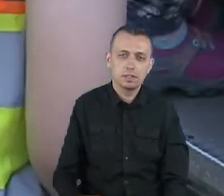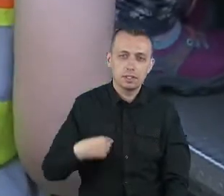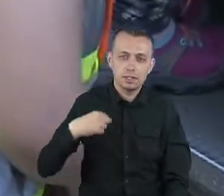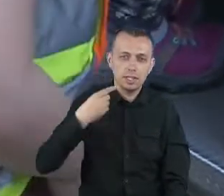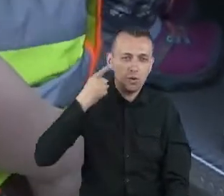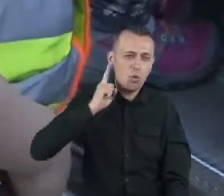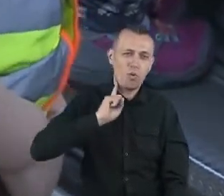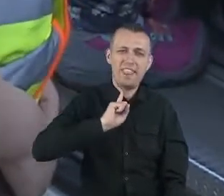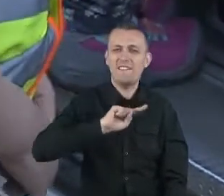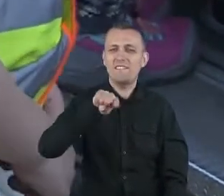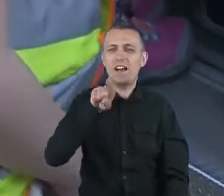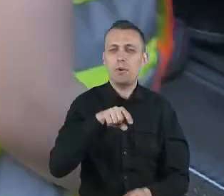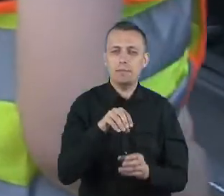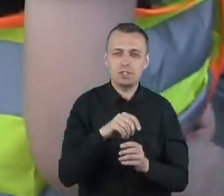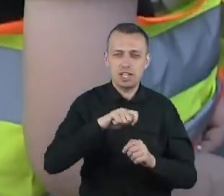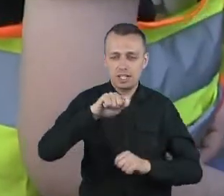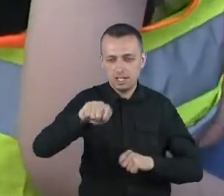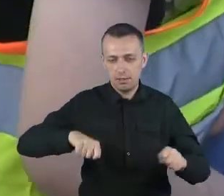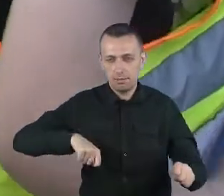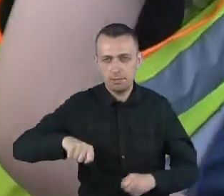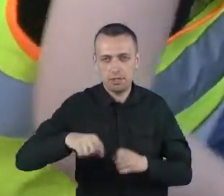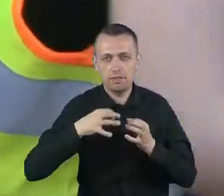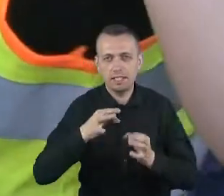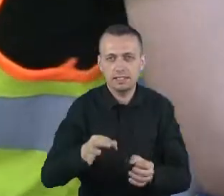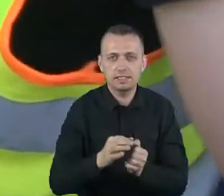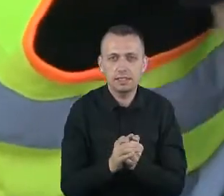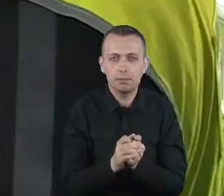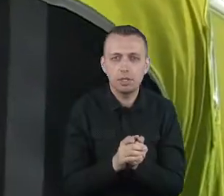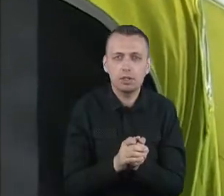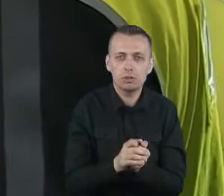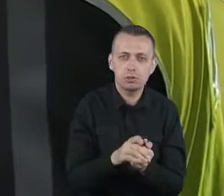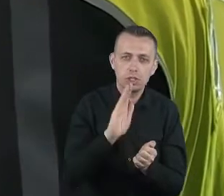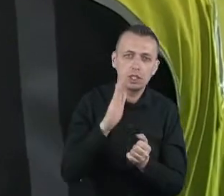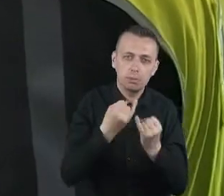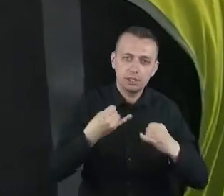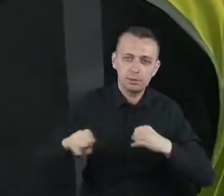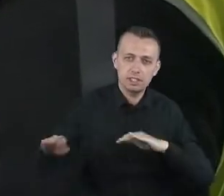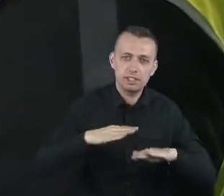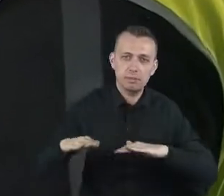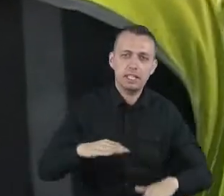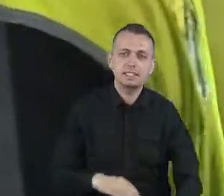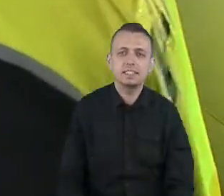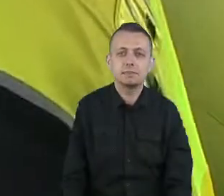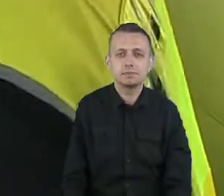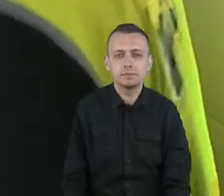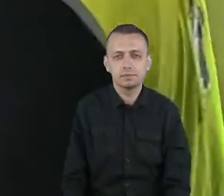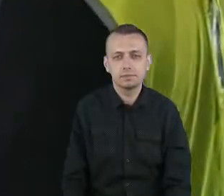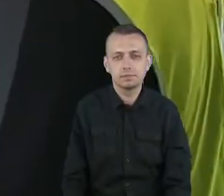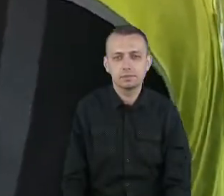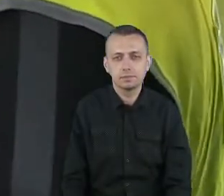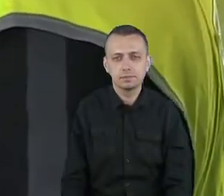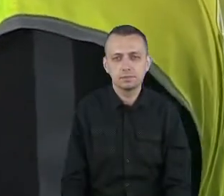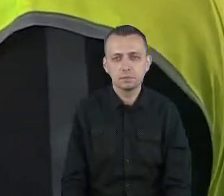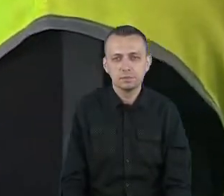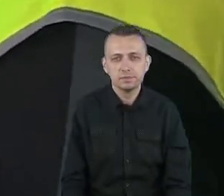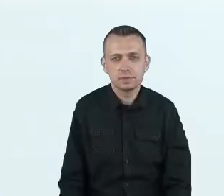Udawał mu, że prowadzę, byłam z tyłu, a potem byłam z przodu na innym miejscu. Dla Wiadomości Dnia